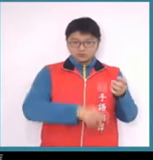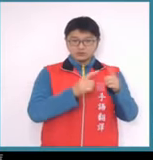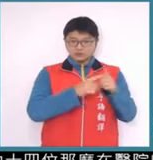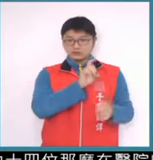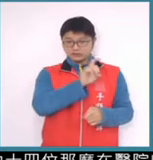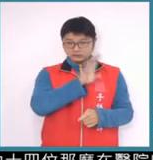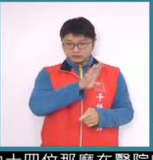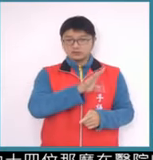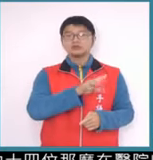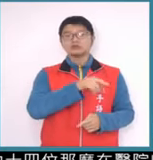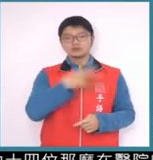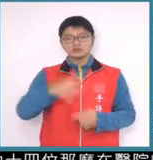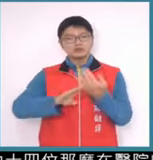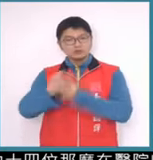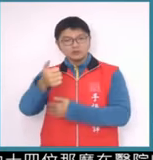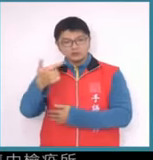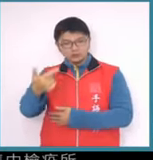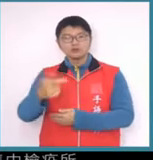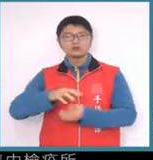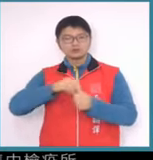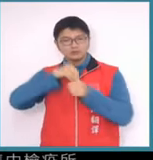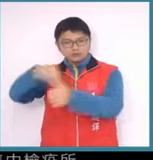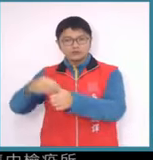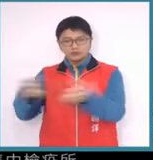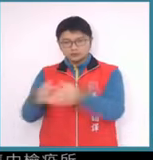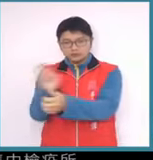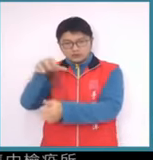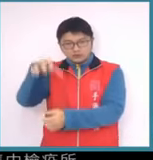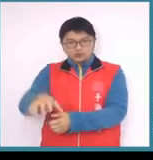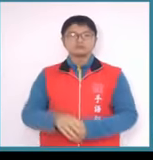中检疫所。那